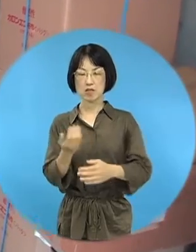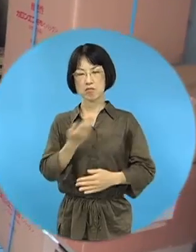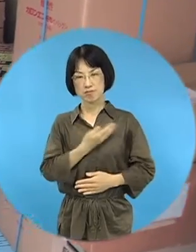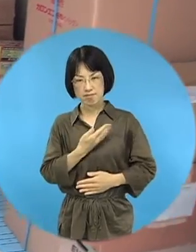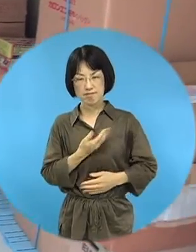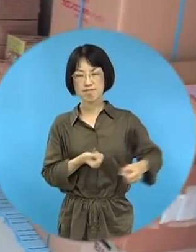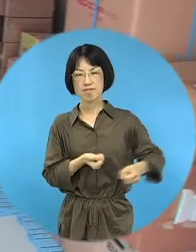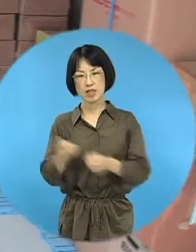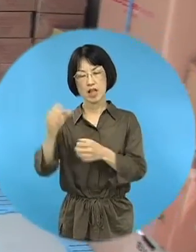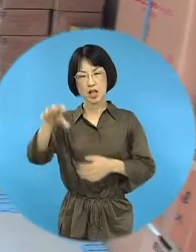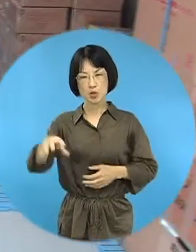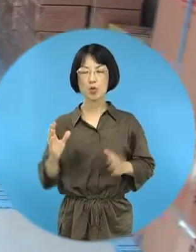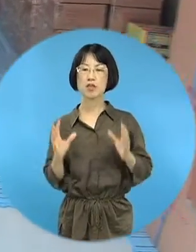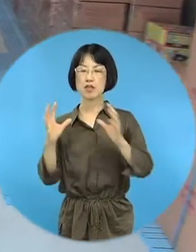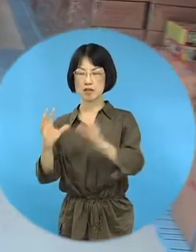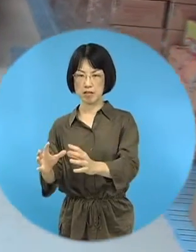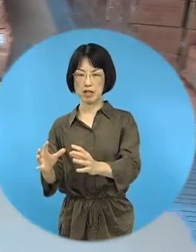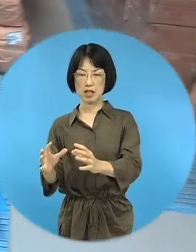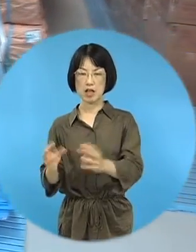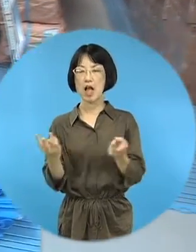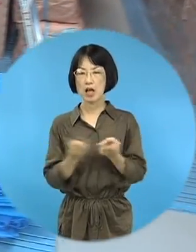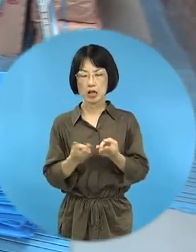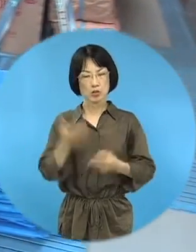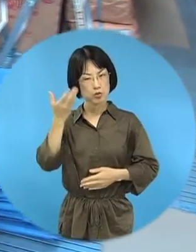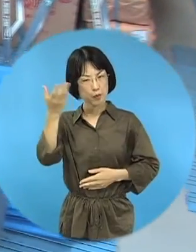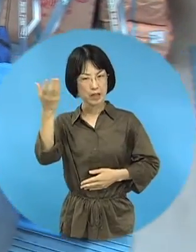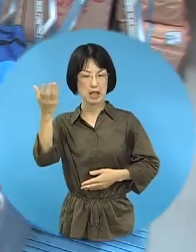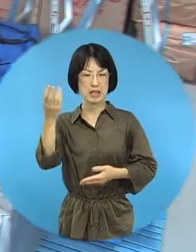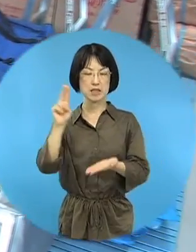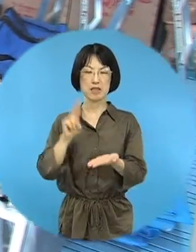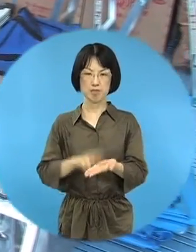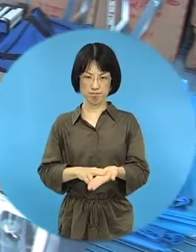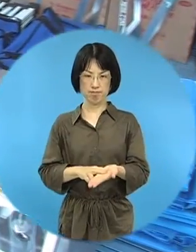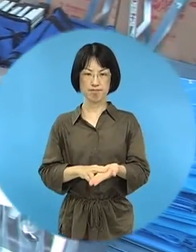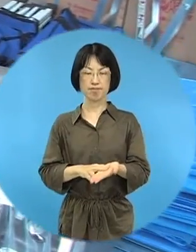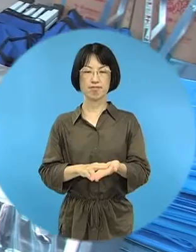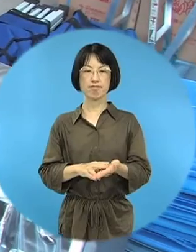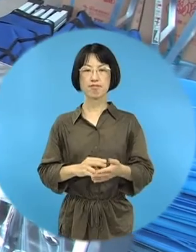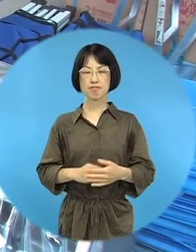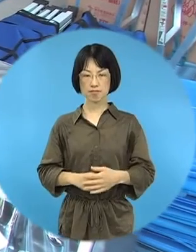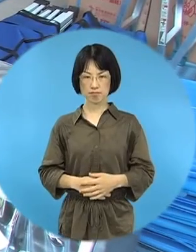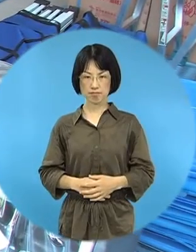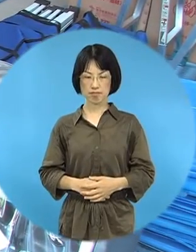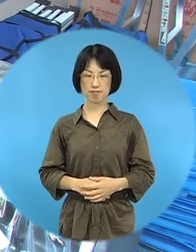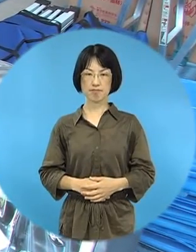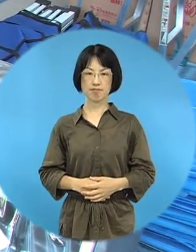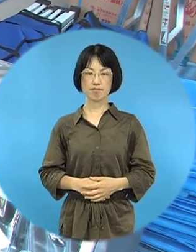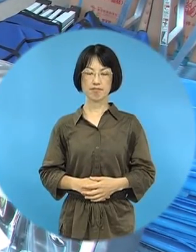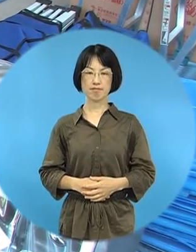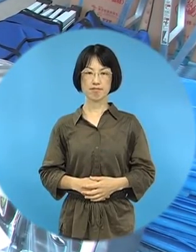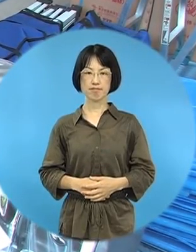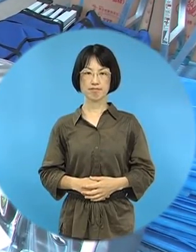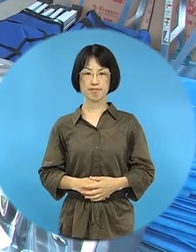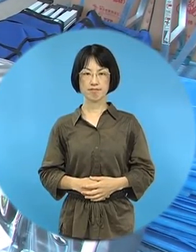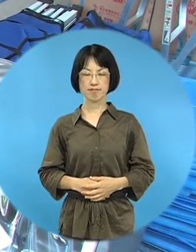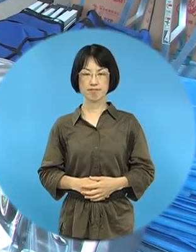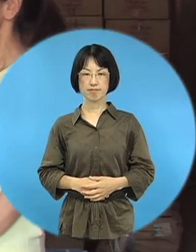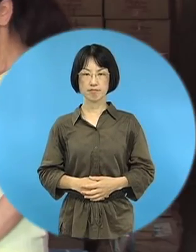むなく避難所に避難した人の数を想定しているので、市民の皆さん全員分を賄うことはできません。